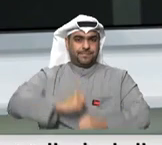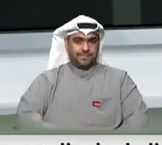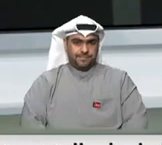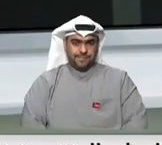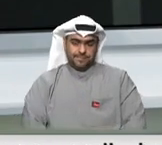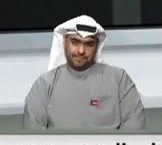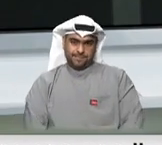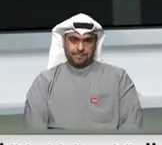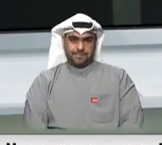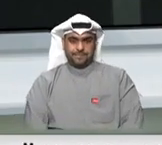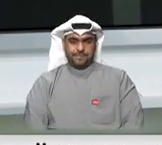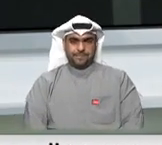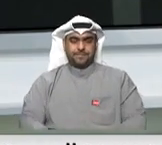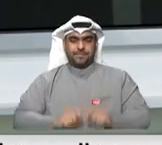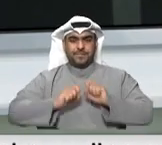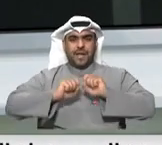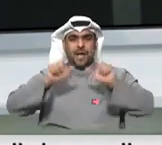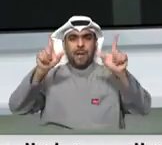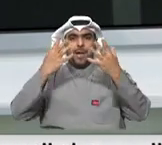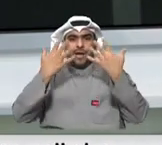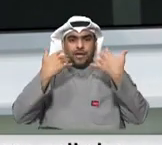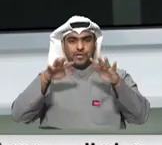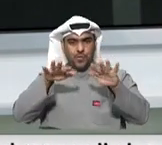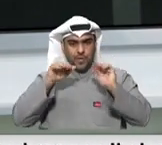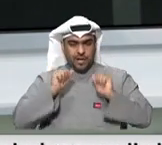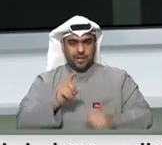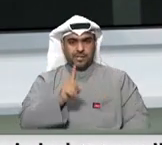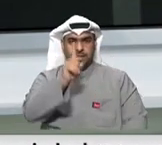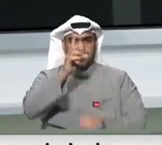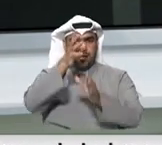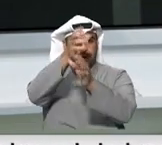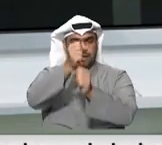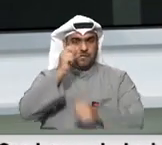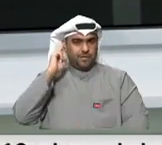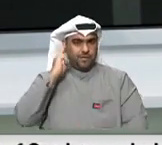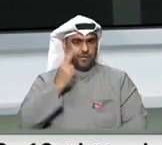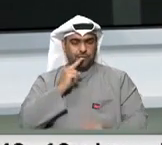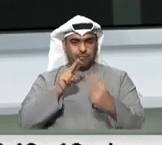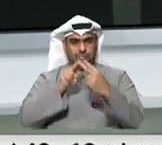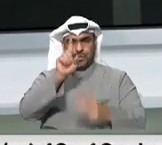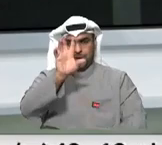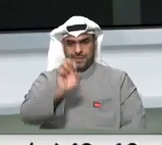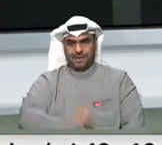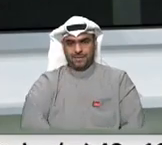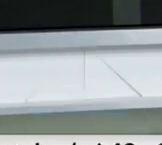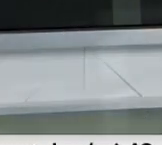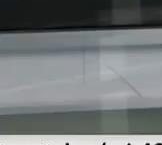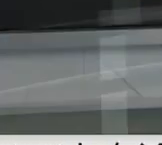مئوية. أعزائي المشاهدين أشكركم على حسن المتابعة، والآن نعود إلى الزملاء في الاستديو.